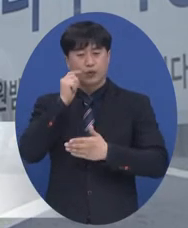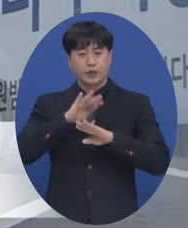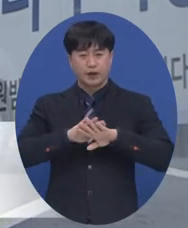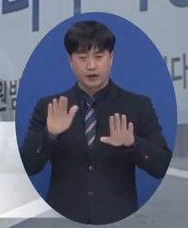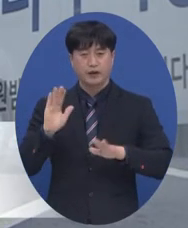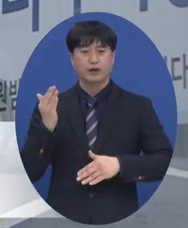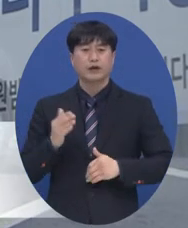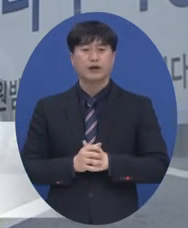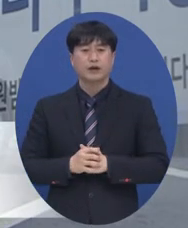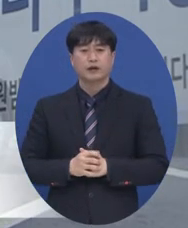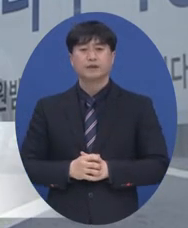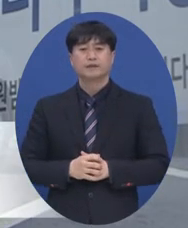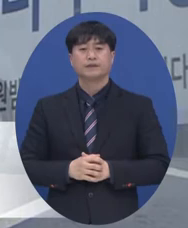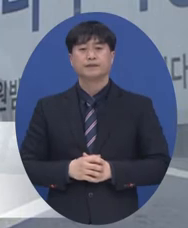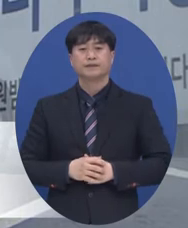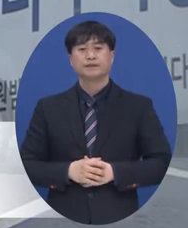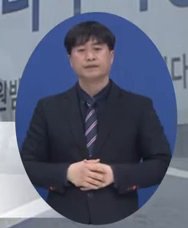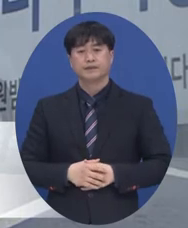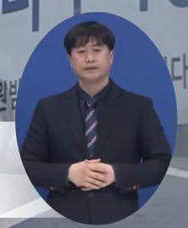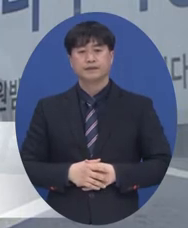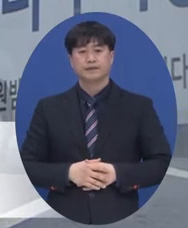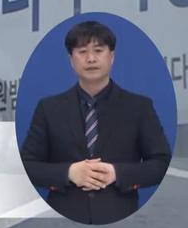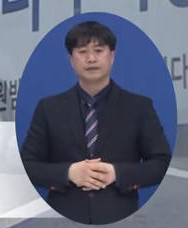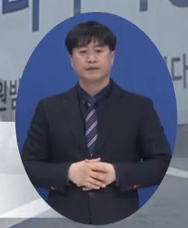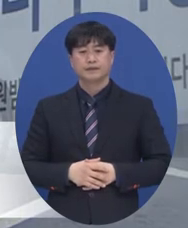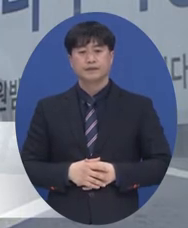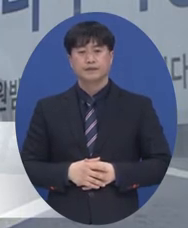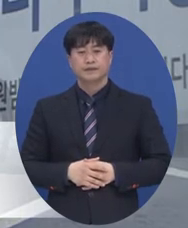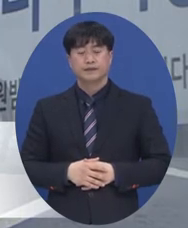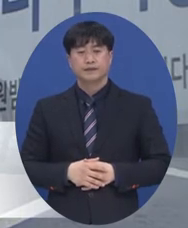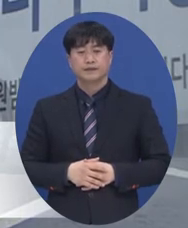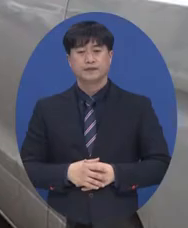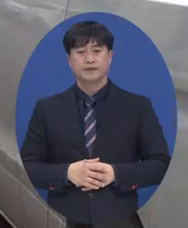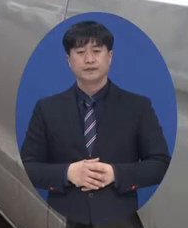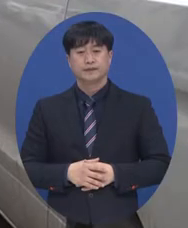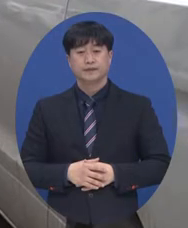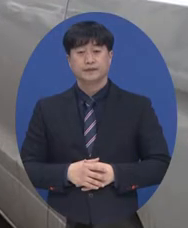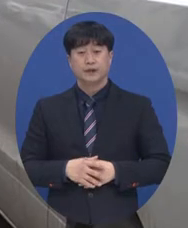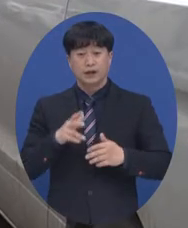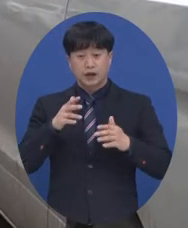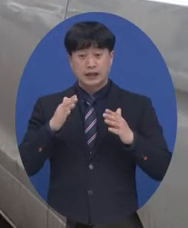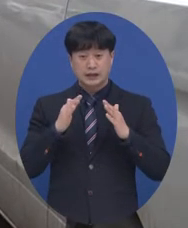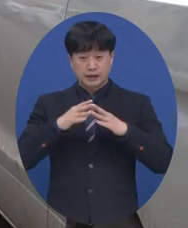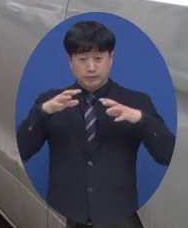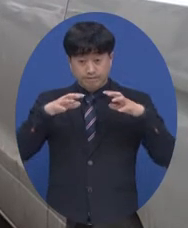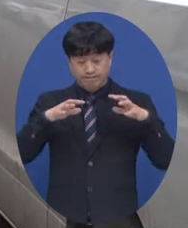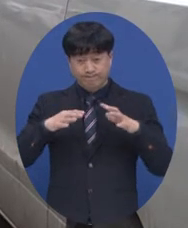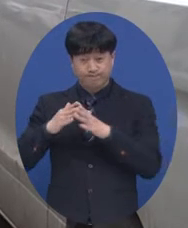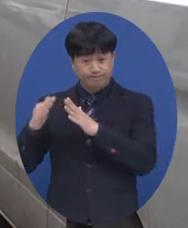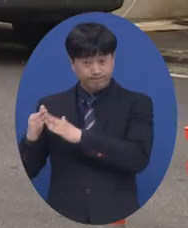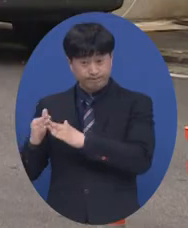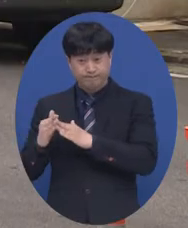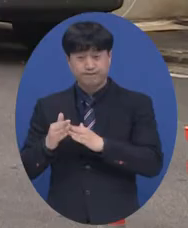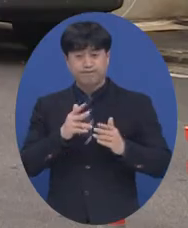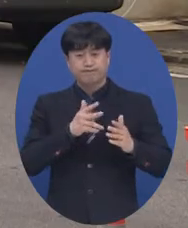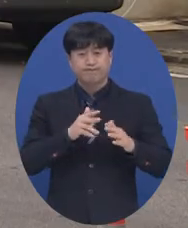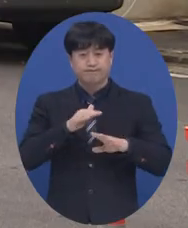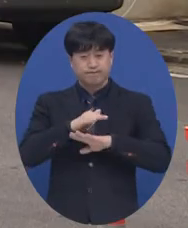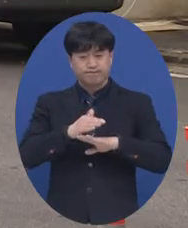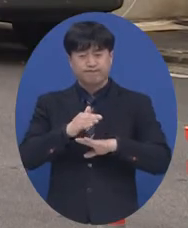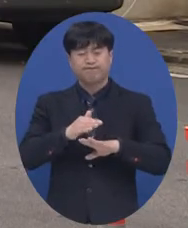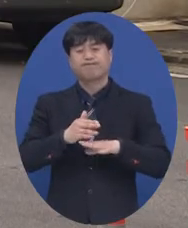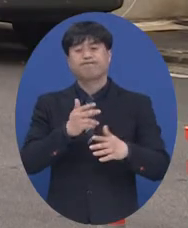해소할 입니다 경기 gtv 김태희 기자의 보도입니다 주택가 4 의 골목에 차량이 빼곡하게